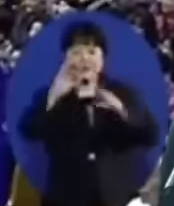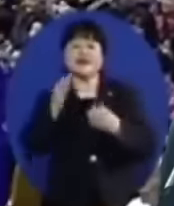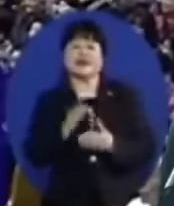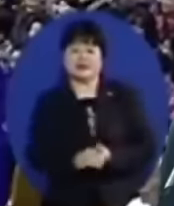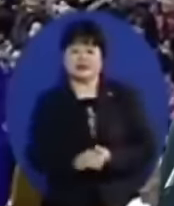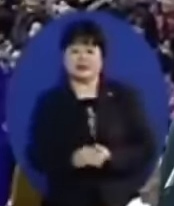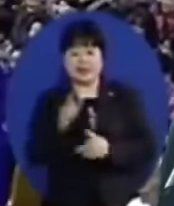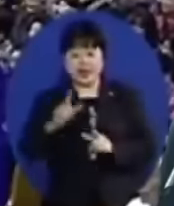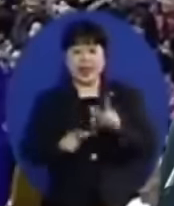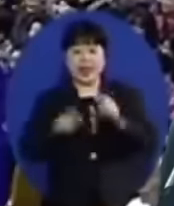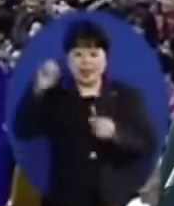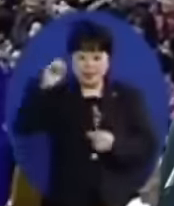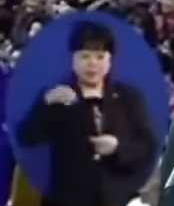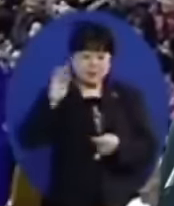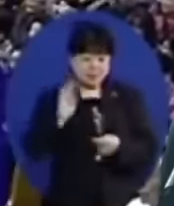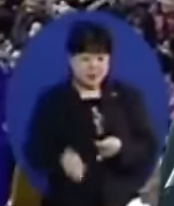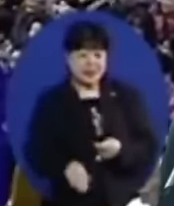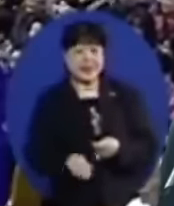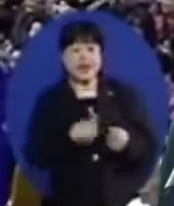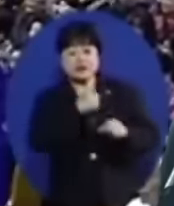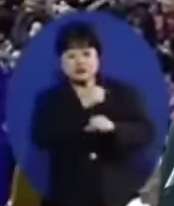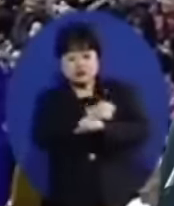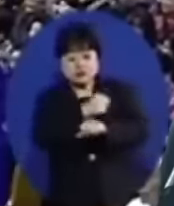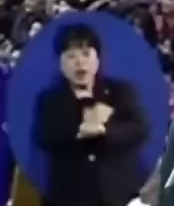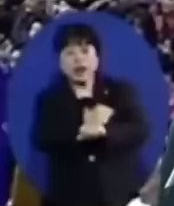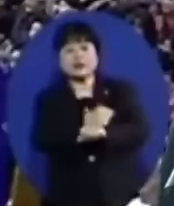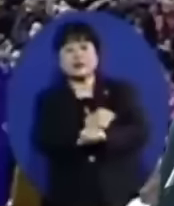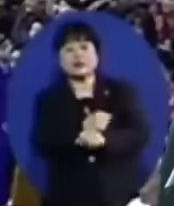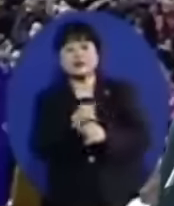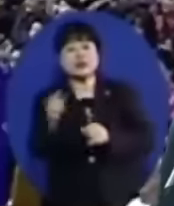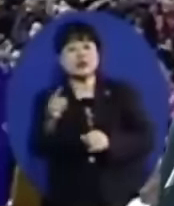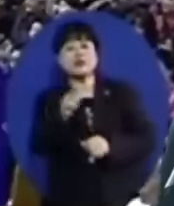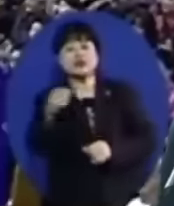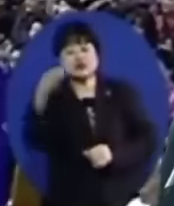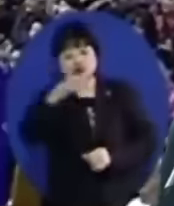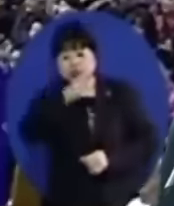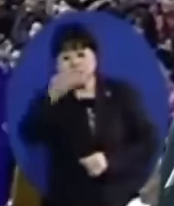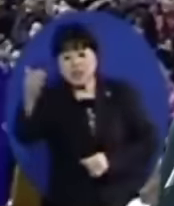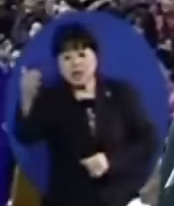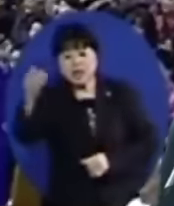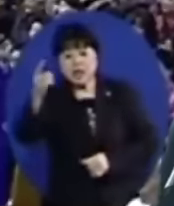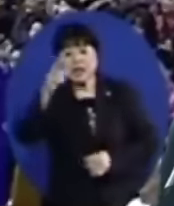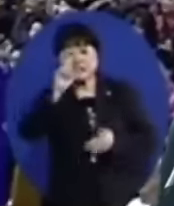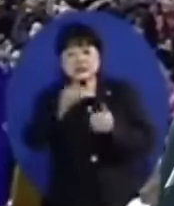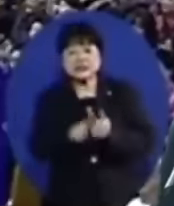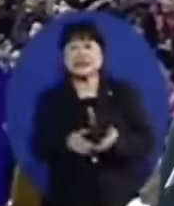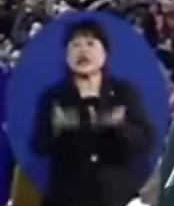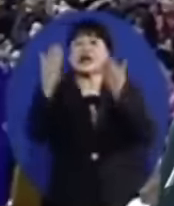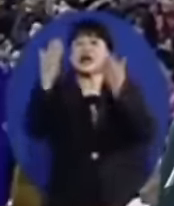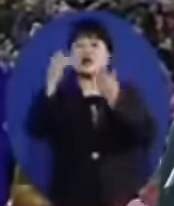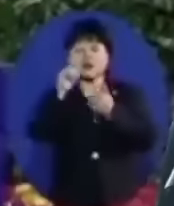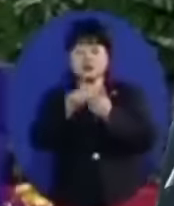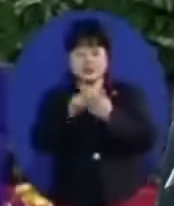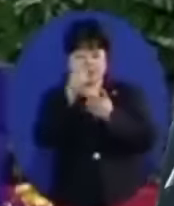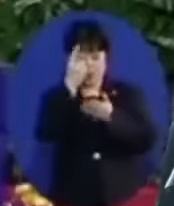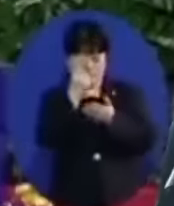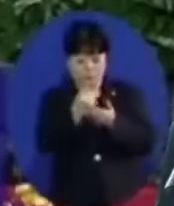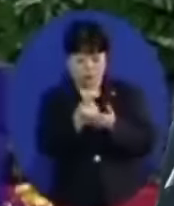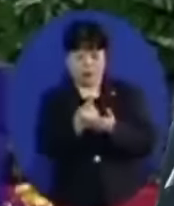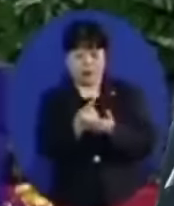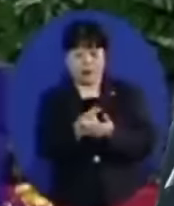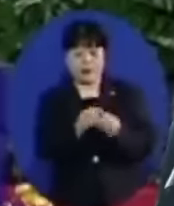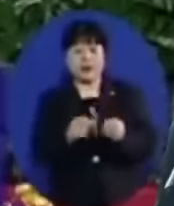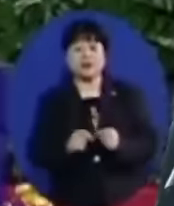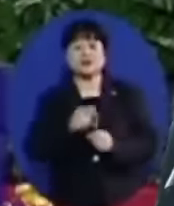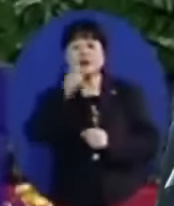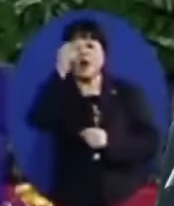해 아래서 수고하는 수고와 사람에게 무엇이 유익한가. 한 세대는 가고 한 세대는 오되 땅은 영원히